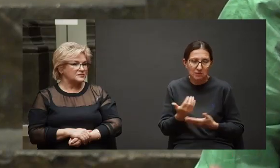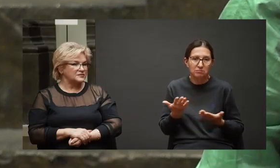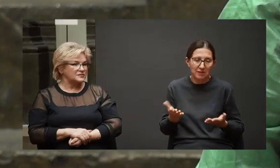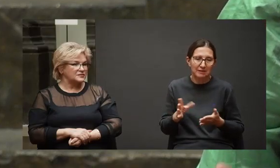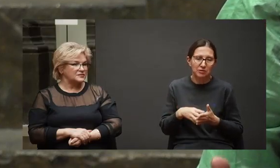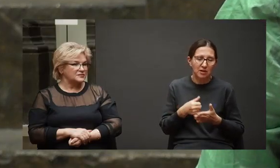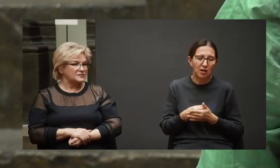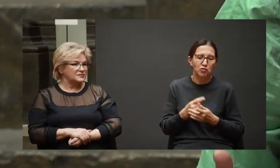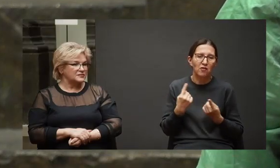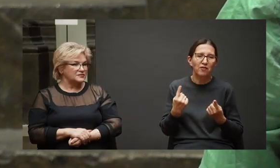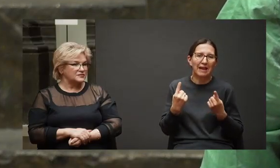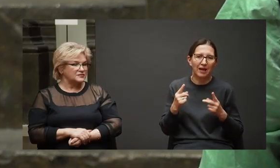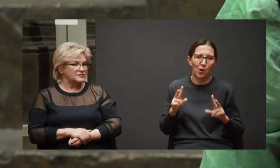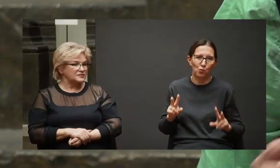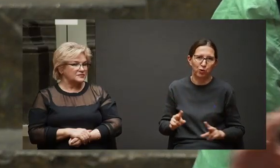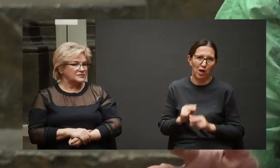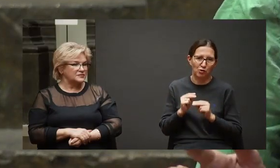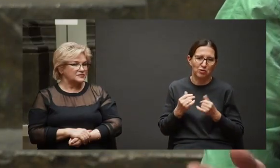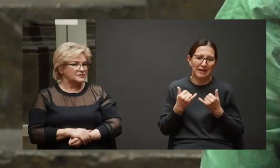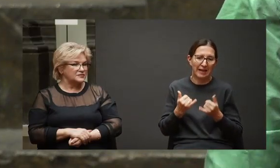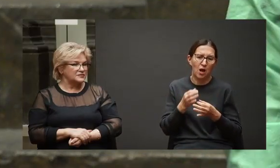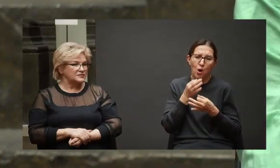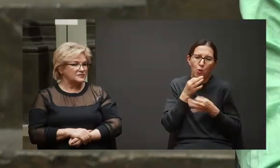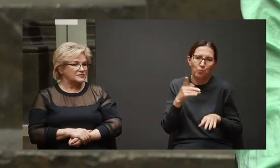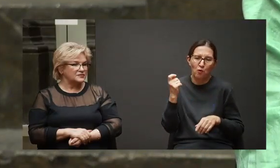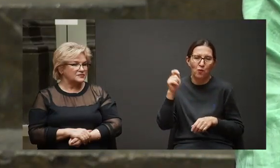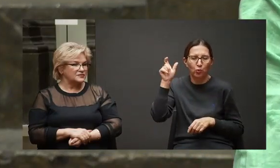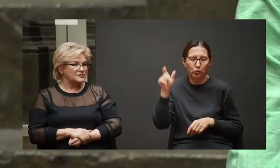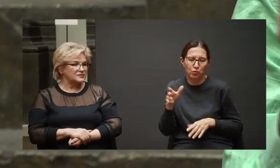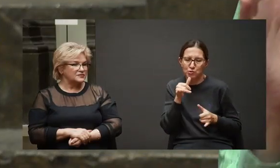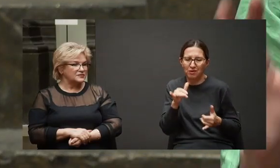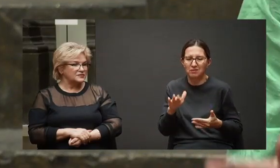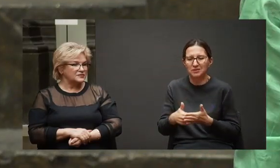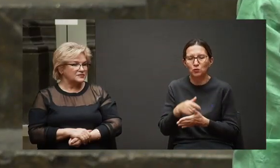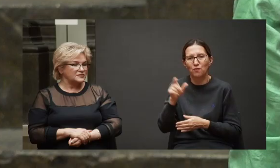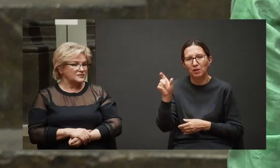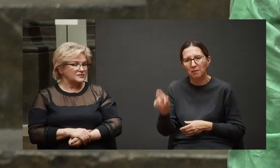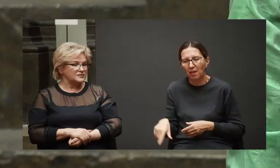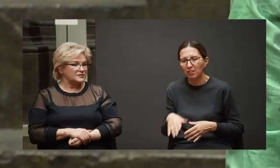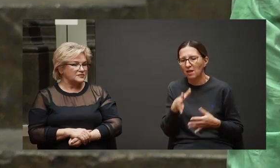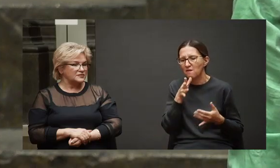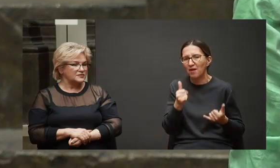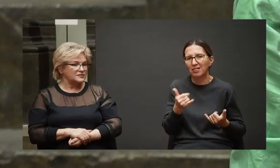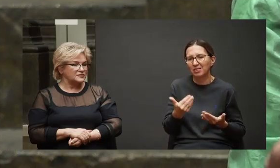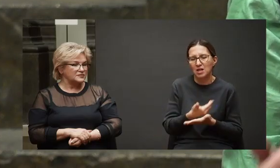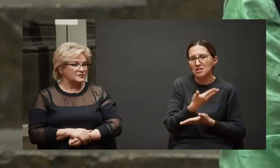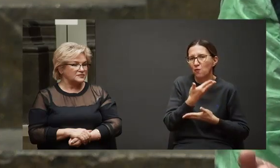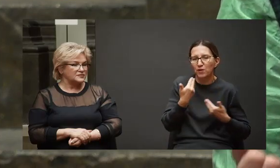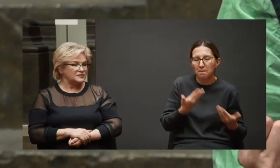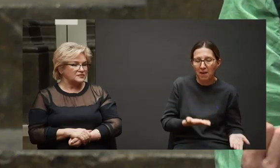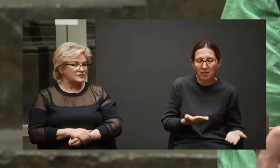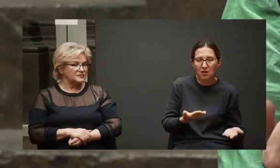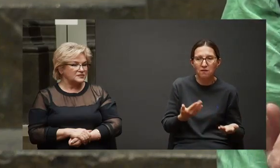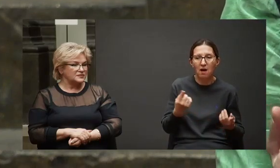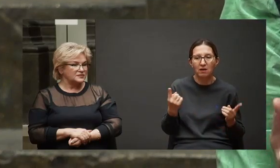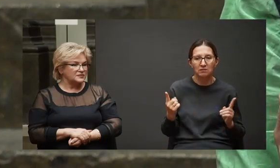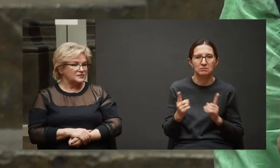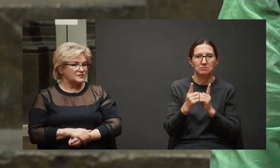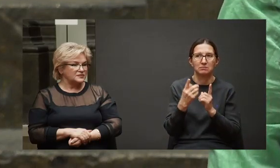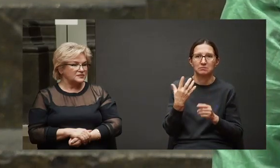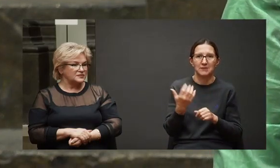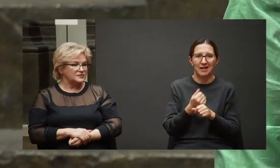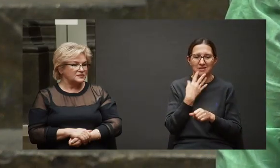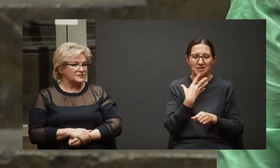вообще великая удача для любого художника, современного, несовременного, да, встретить того зрителя, который